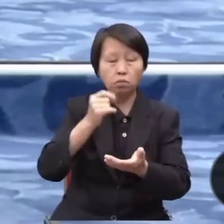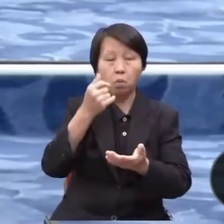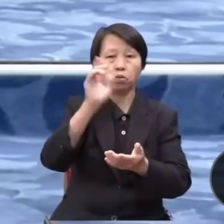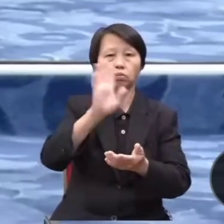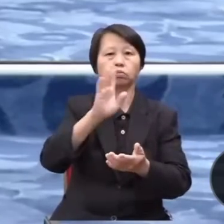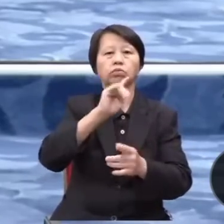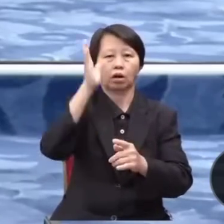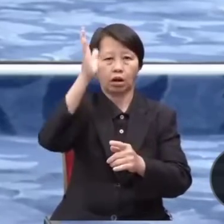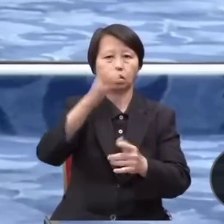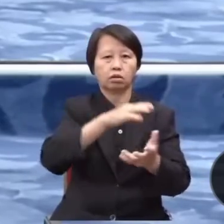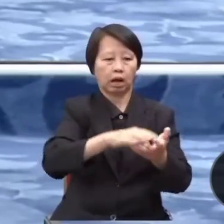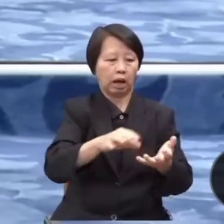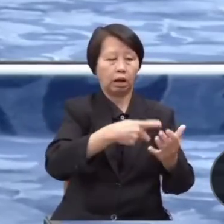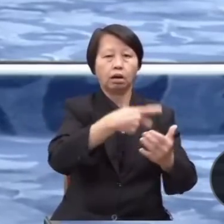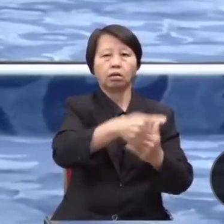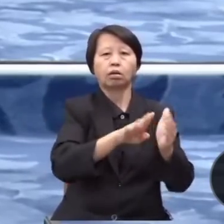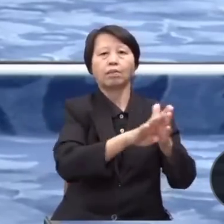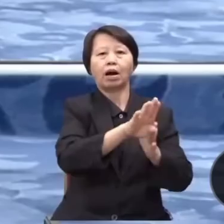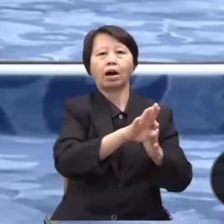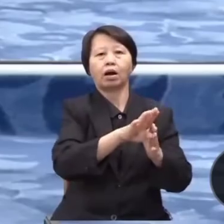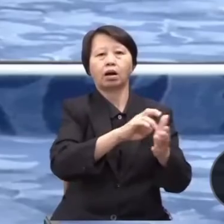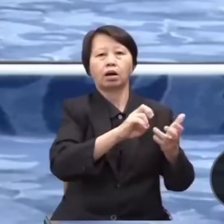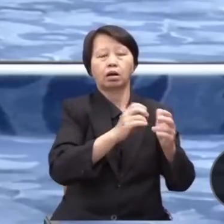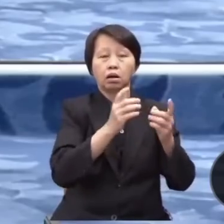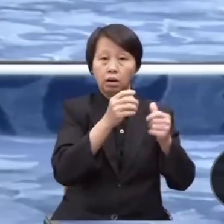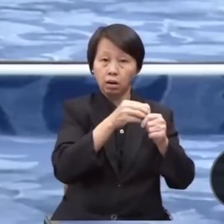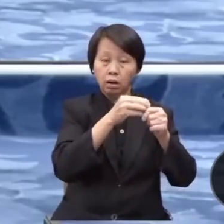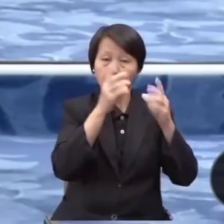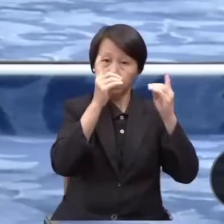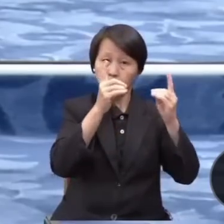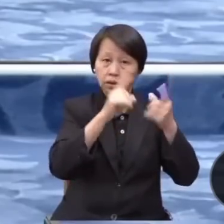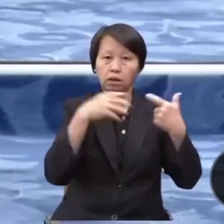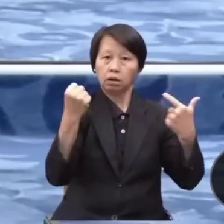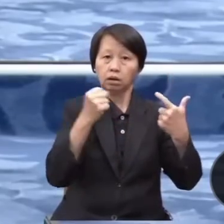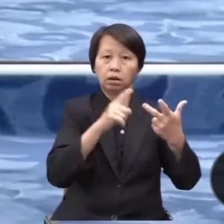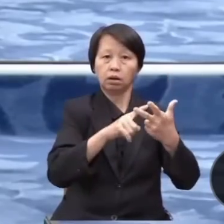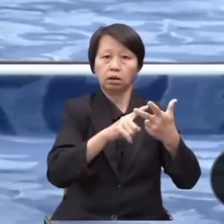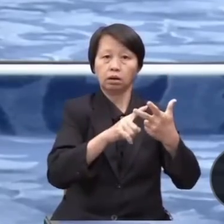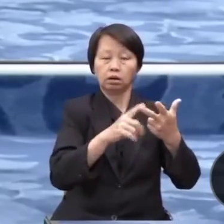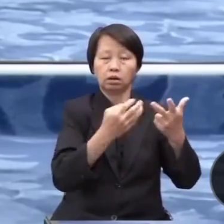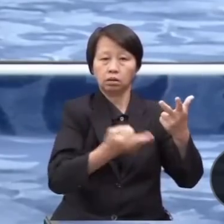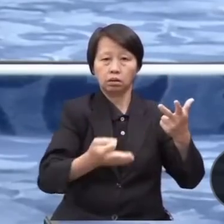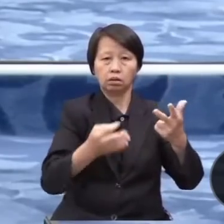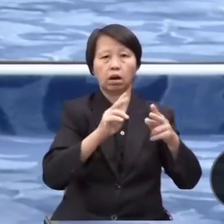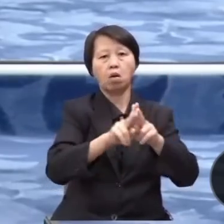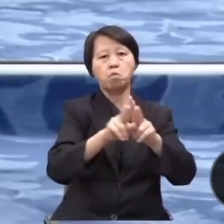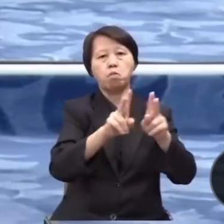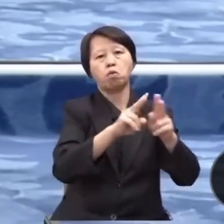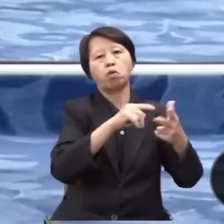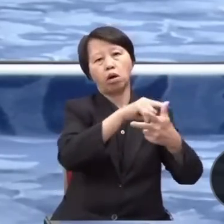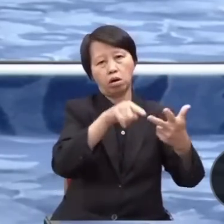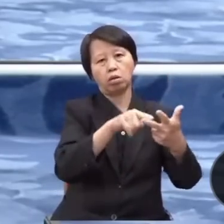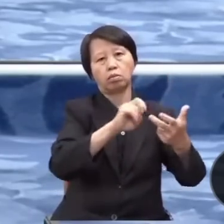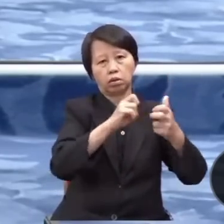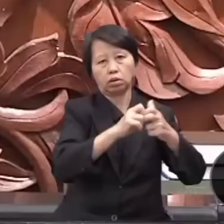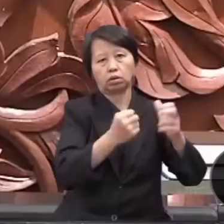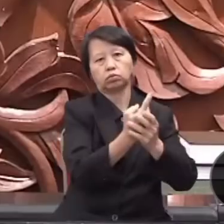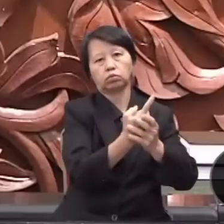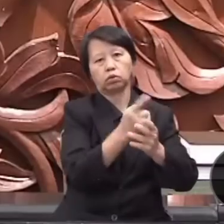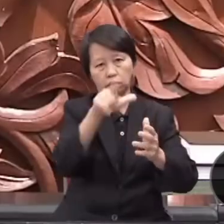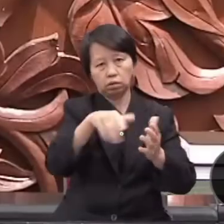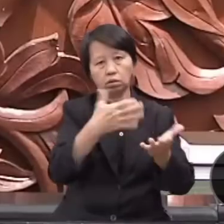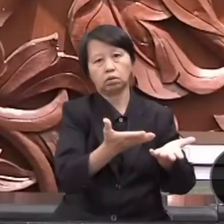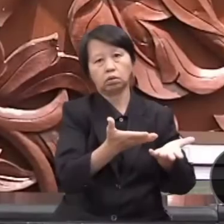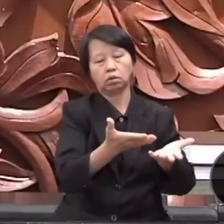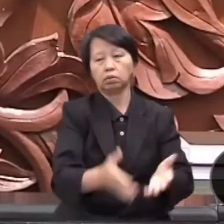ia menjejaskan projek pembangunan terutama pendidikan, kesihatan dan prasarana desa. Sila Putrajaya.